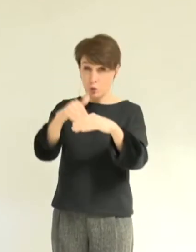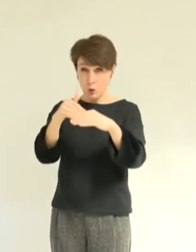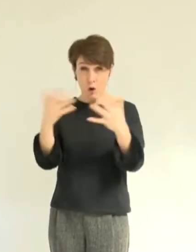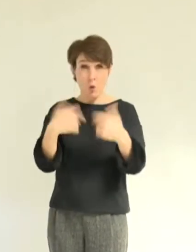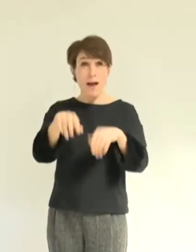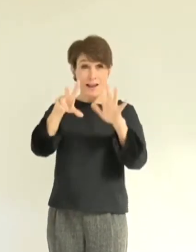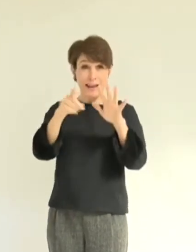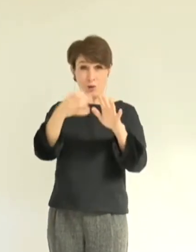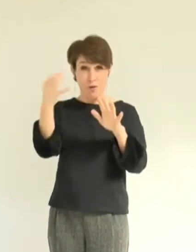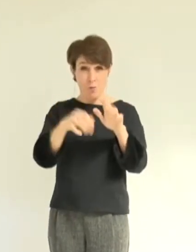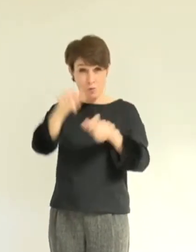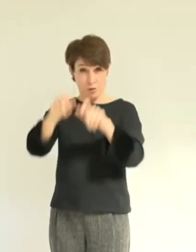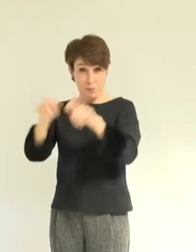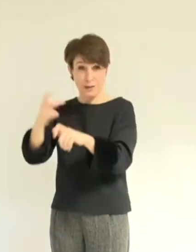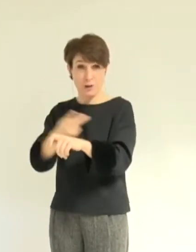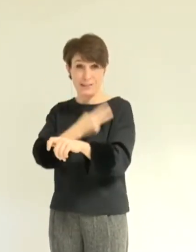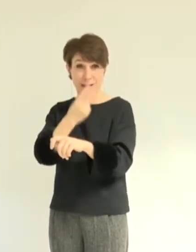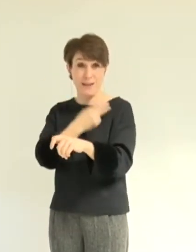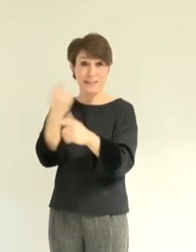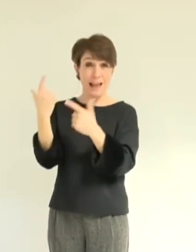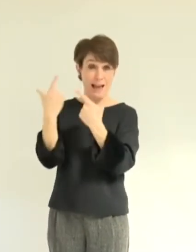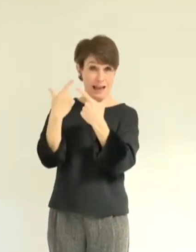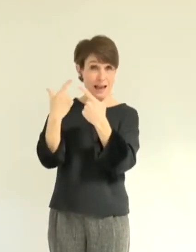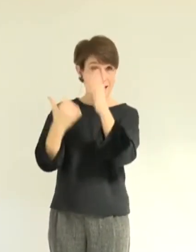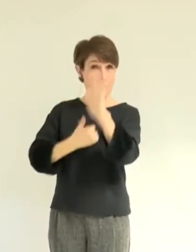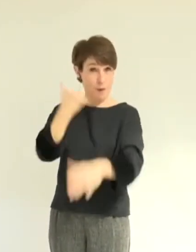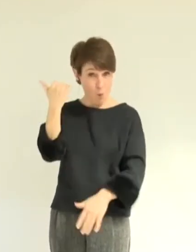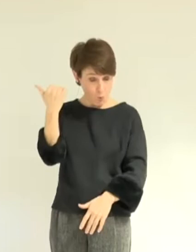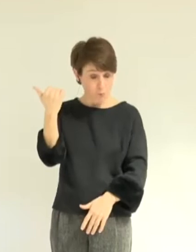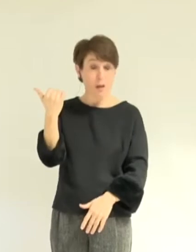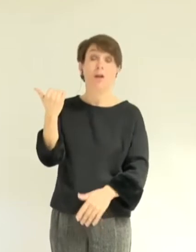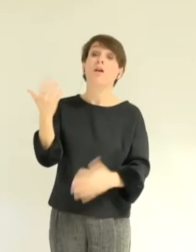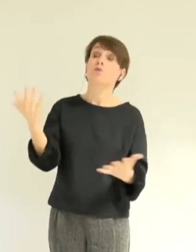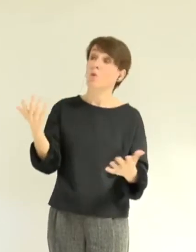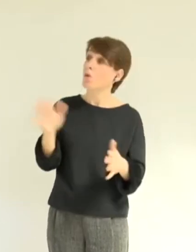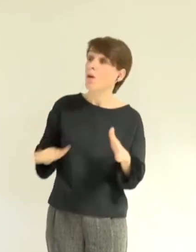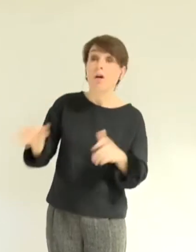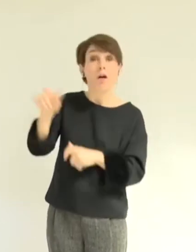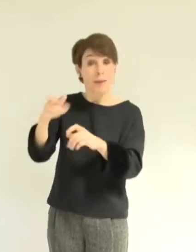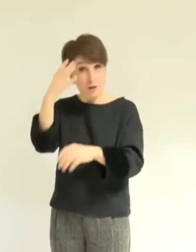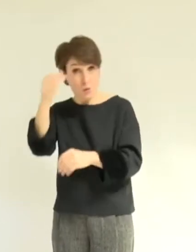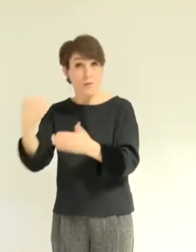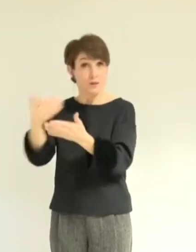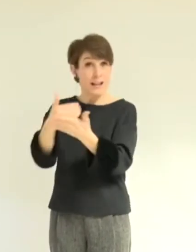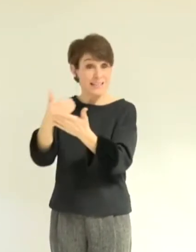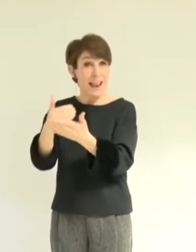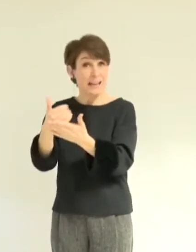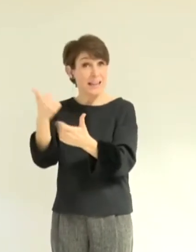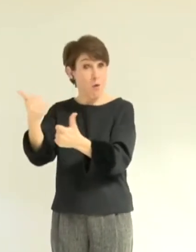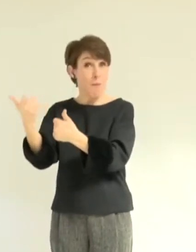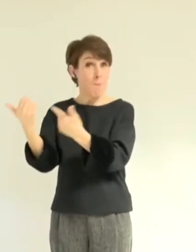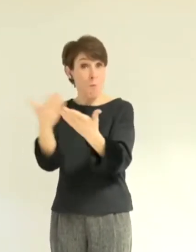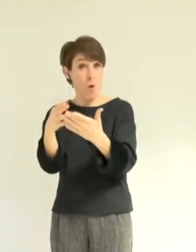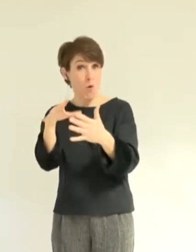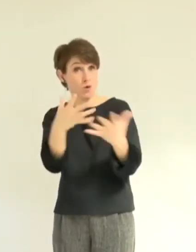80% par des médecins libéraux. L'idée de la reprise par les salariés, par les professionnels est enthousiasmante et